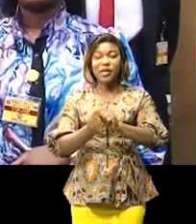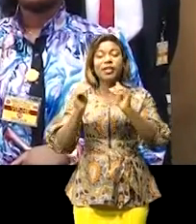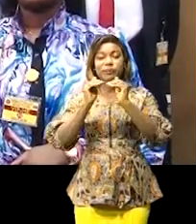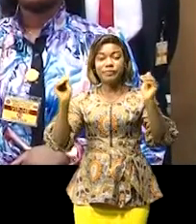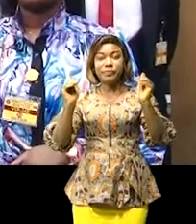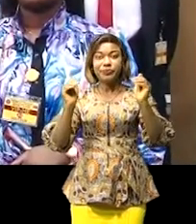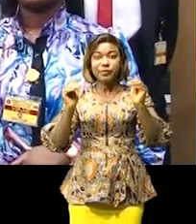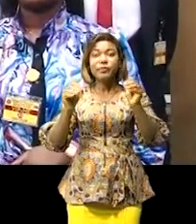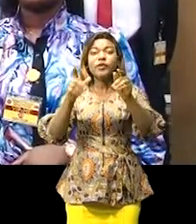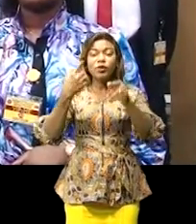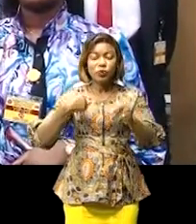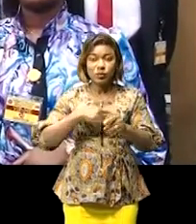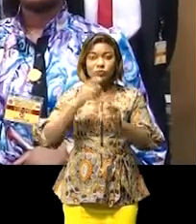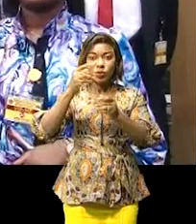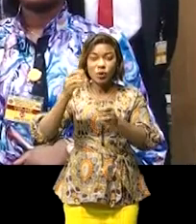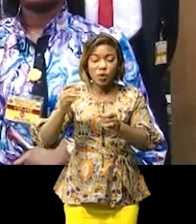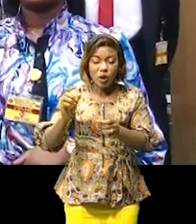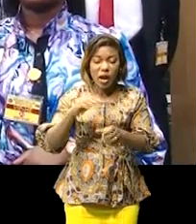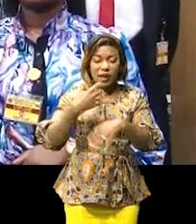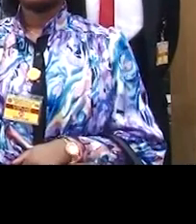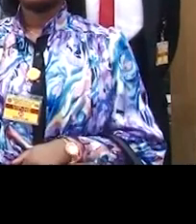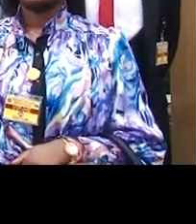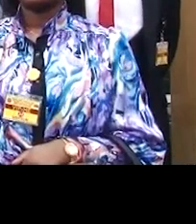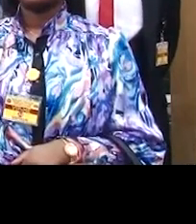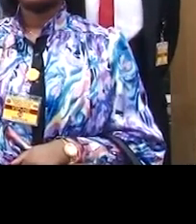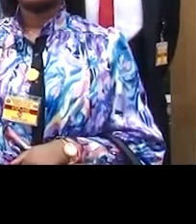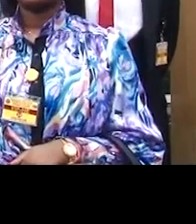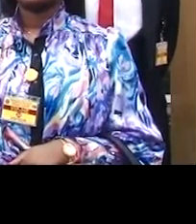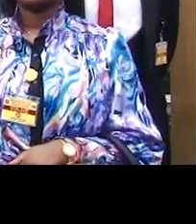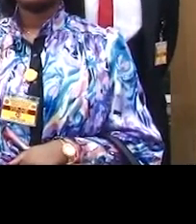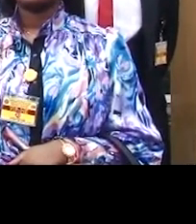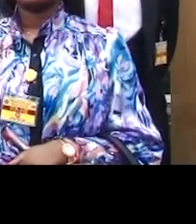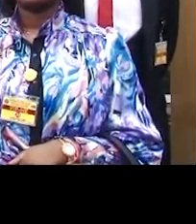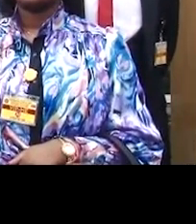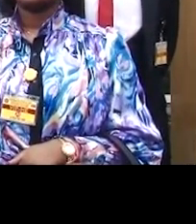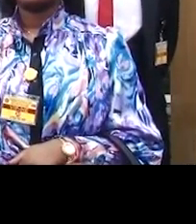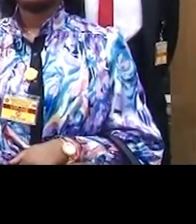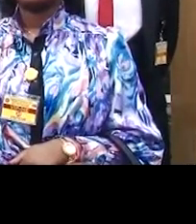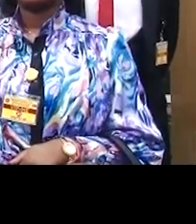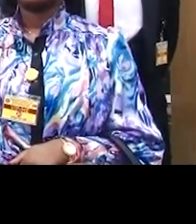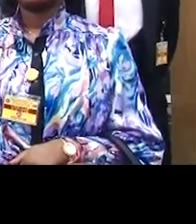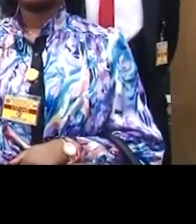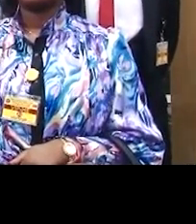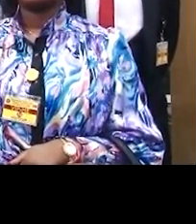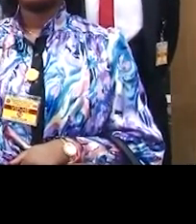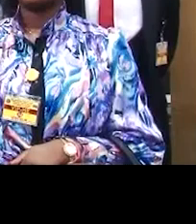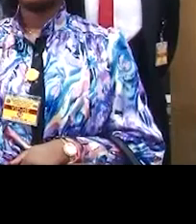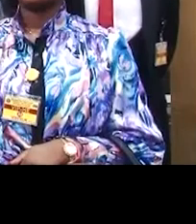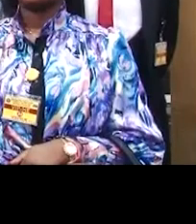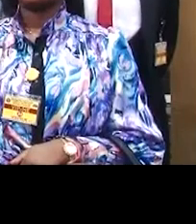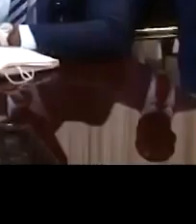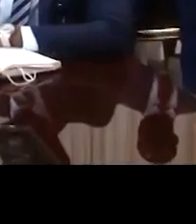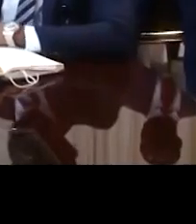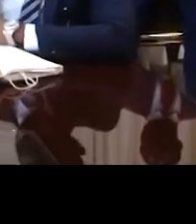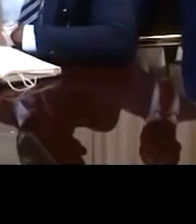l'aise. Nous avions multiplié les stratégies avec les coordonnateurs de l'UNIKIN, ici présents avec toute l'équipe. Nous avions mis une très bonne politique sur place, non seulement à l'UNIKIN,